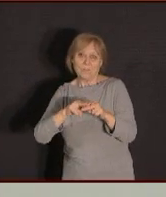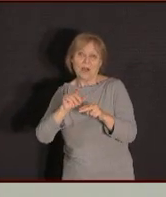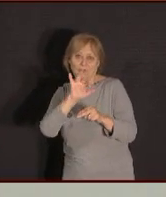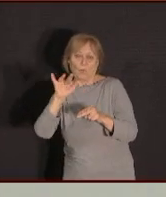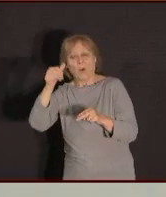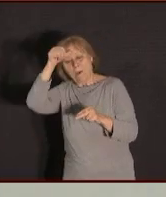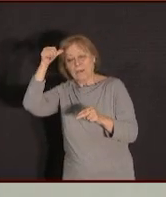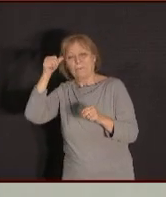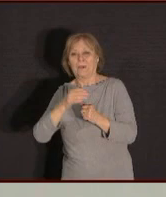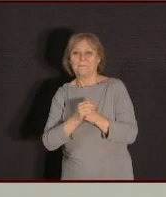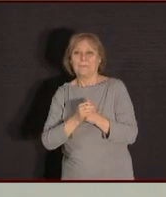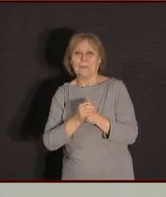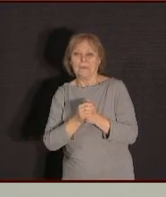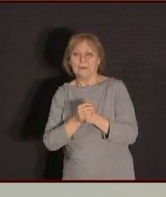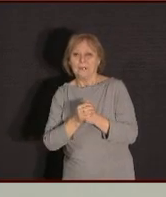imena.